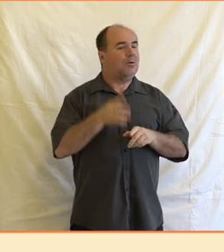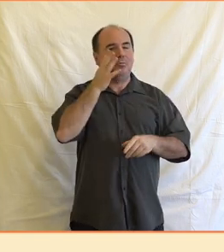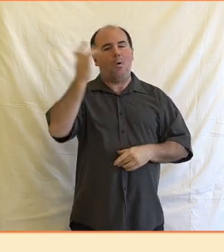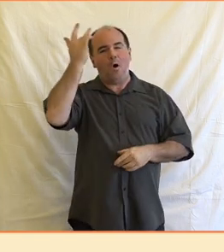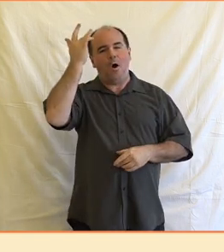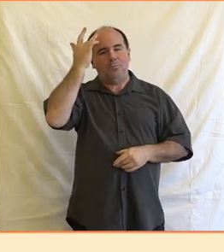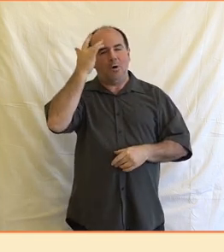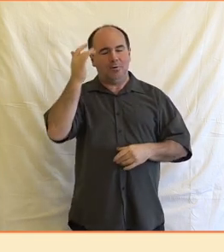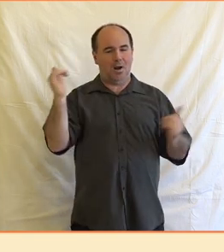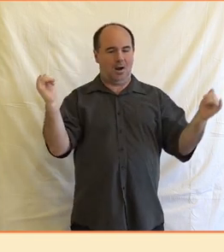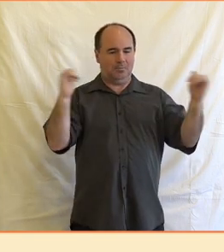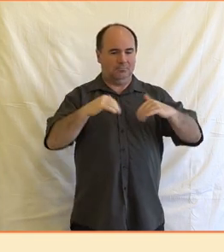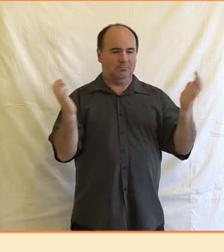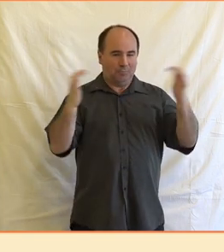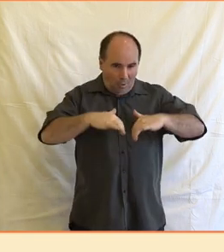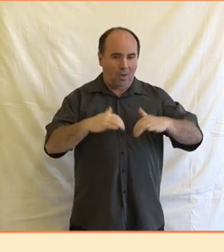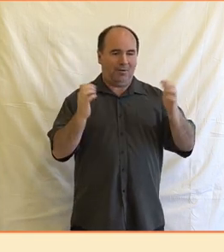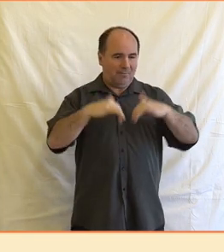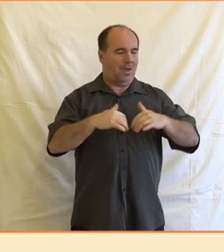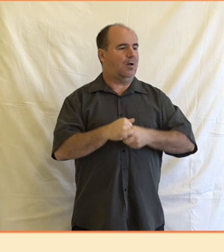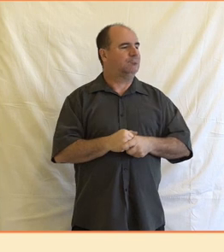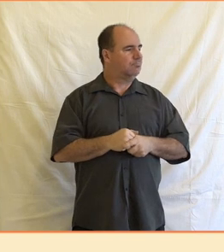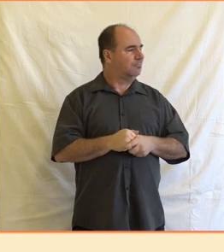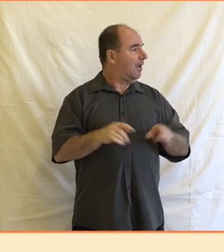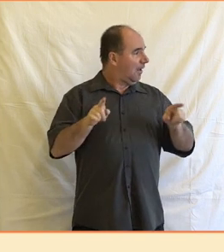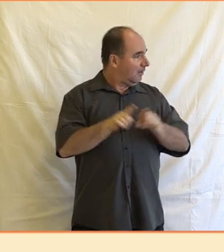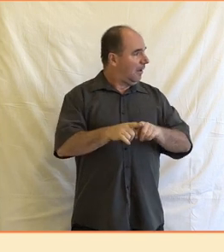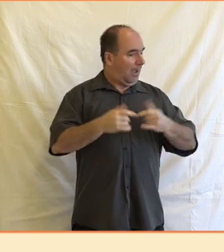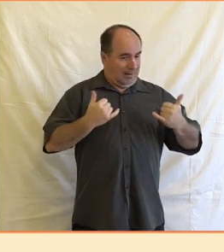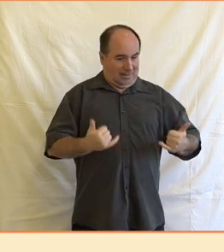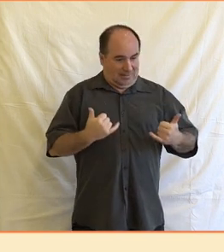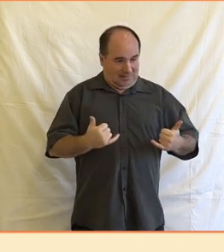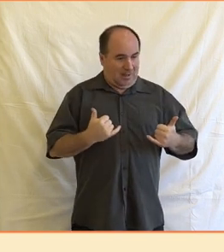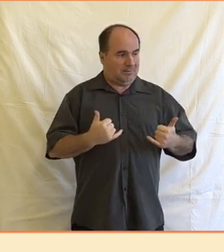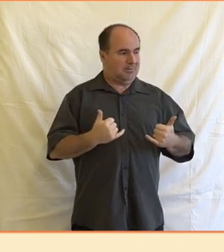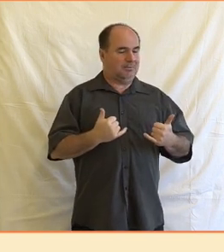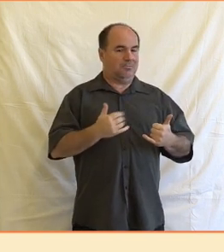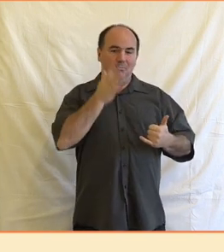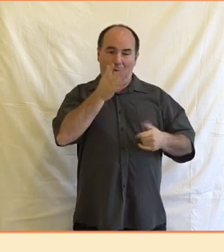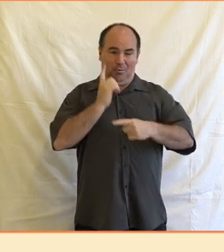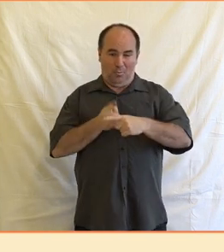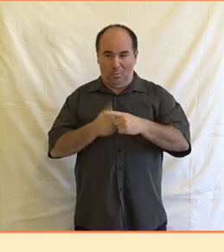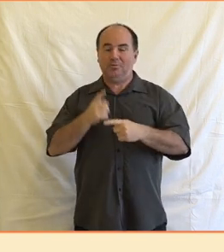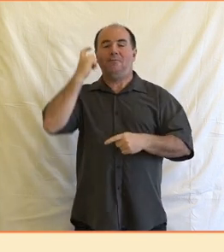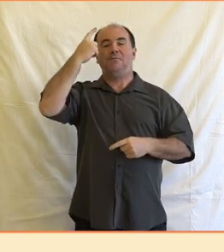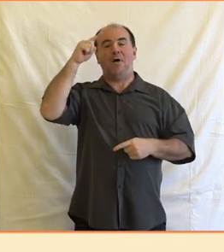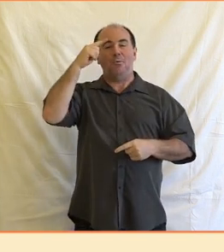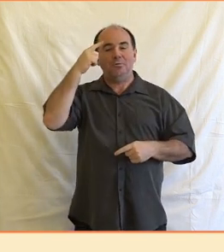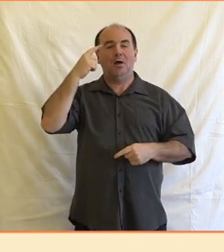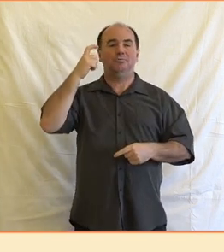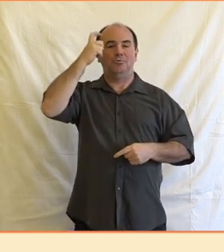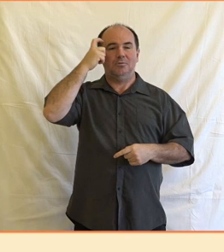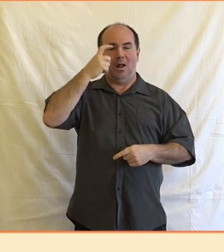konci projektu. Budeme mít online vzdělávací kurz a důležitým výstupem bude i semestrální kurz na Fakultě sociálních věd pro